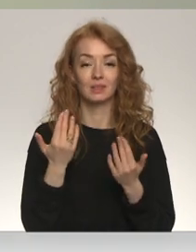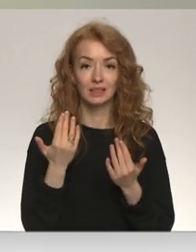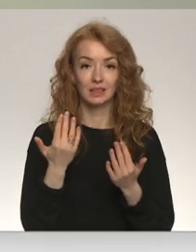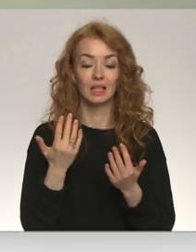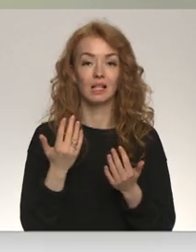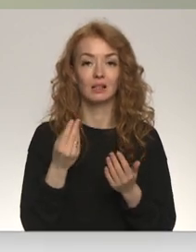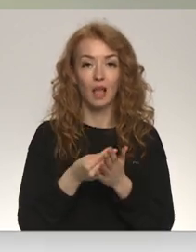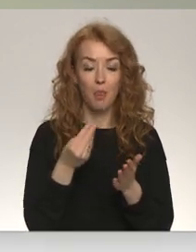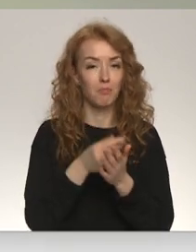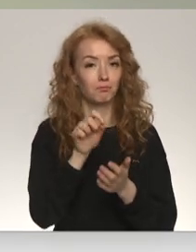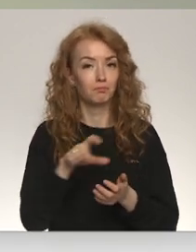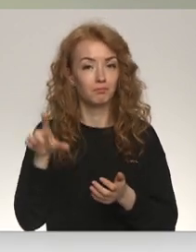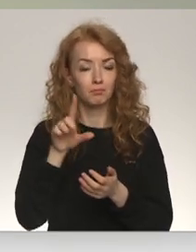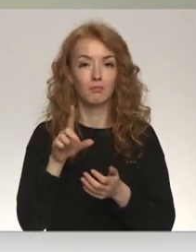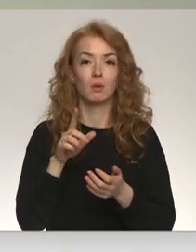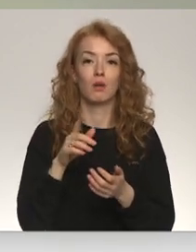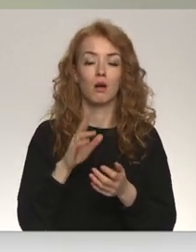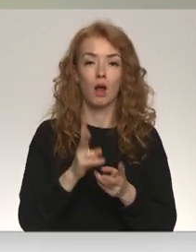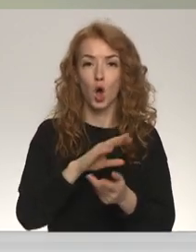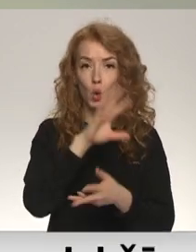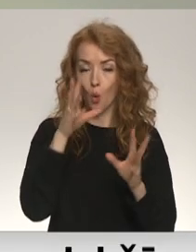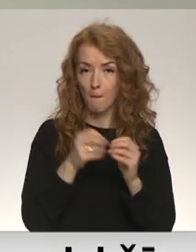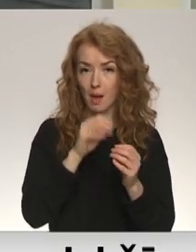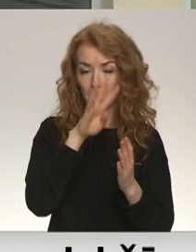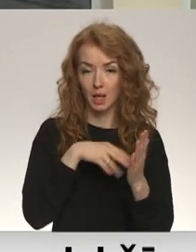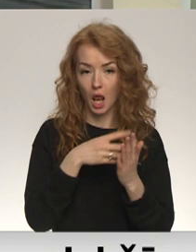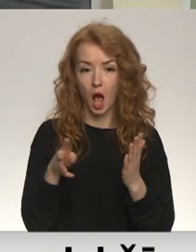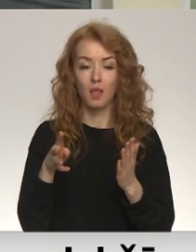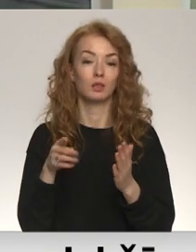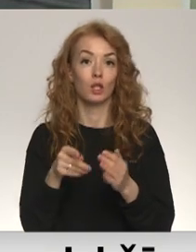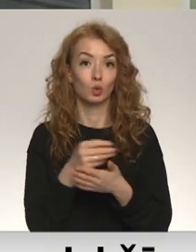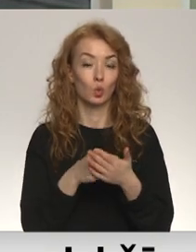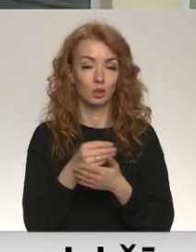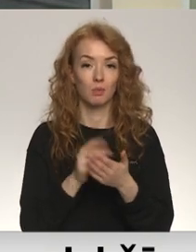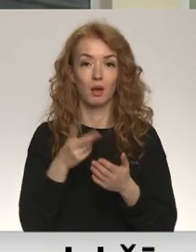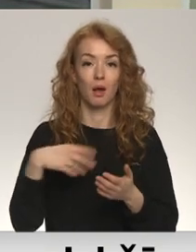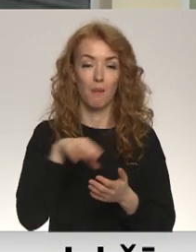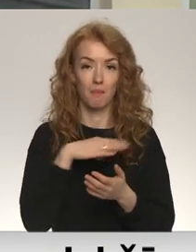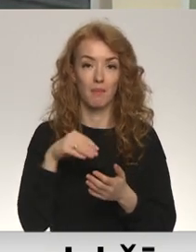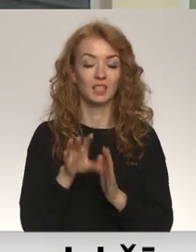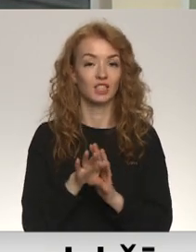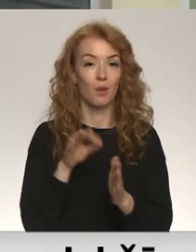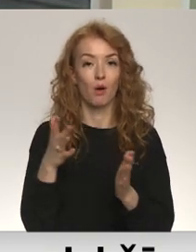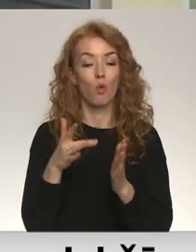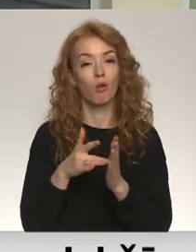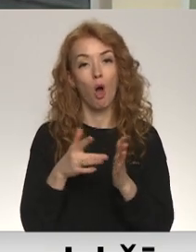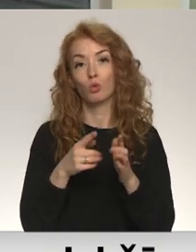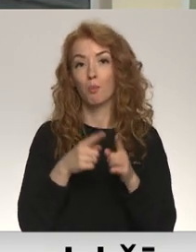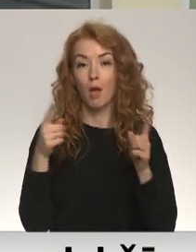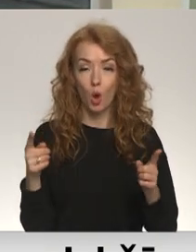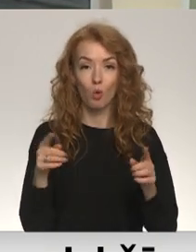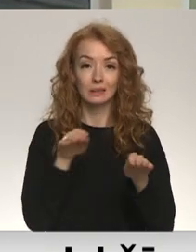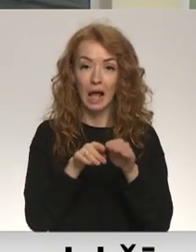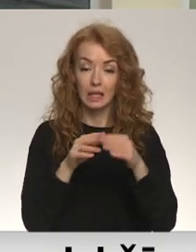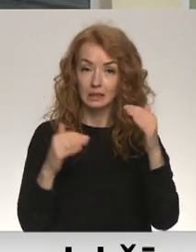ir, kā izskatas kopēja bildi attiecīgais iest. Tas nozīmē, ka mēs izvēlamies kaut kādus periodus, ko mēs salīdzinām, un